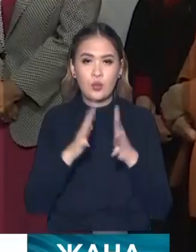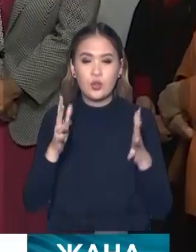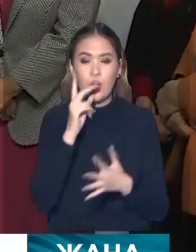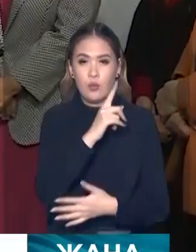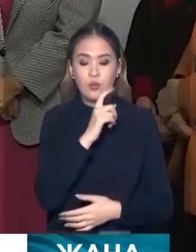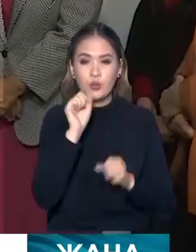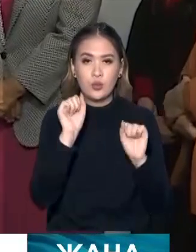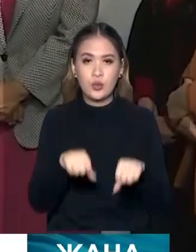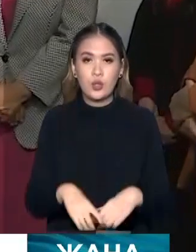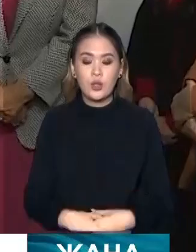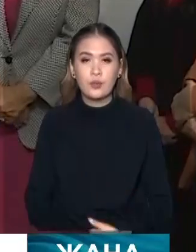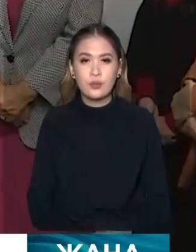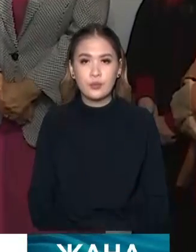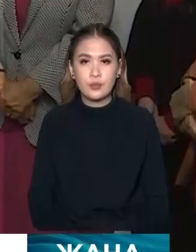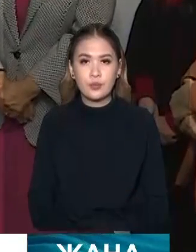көзделген.